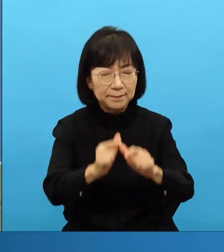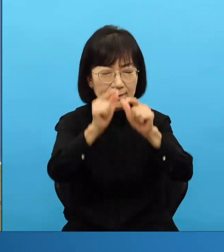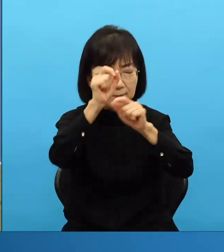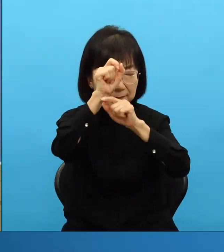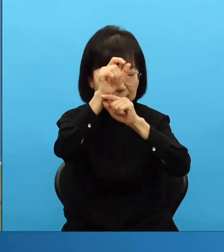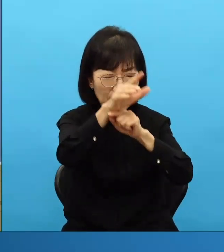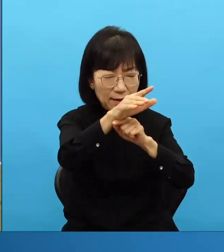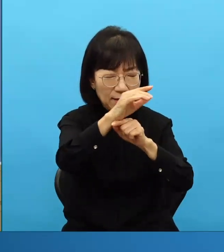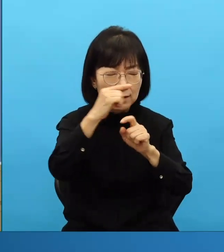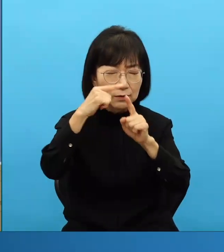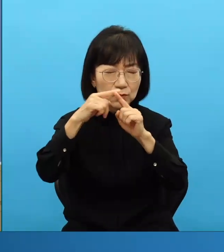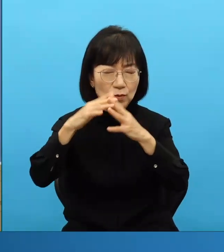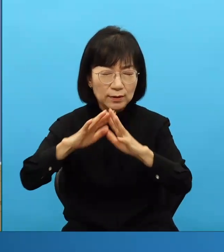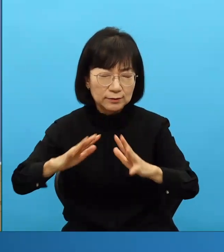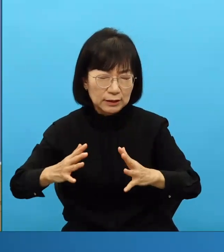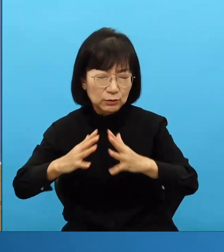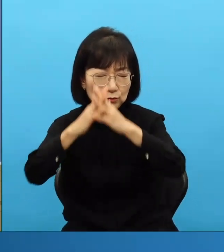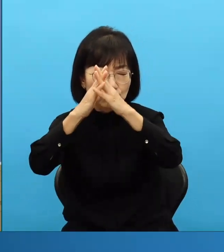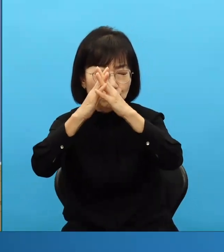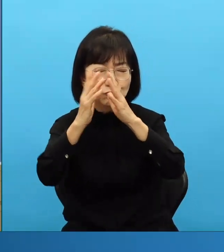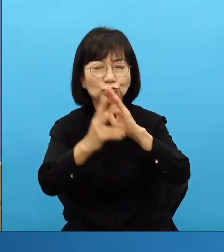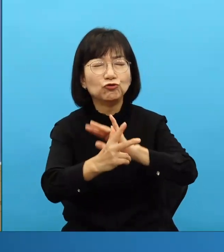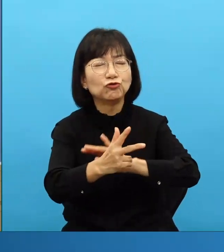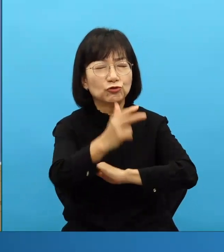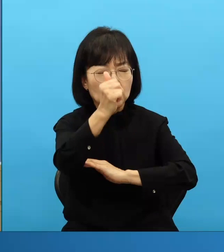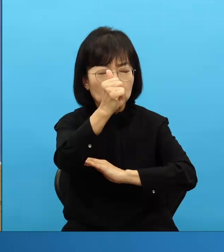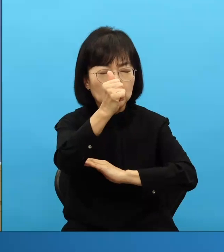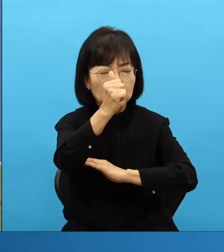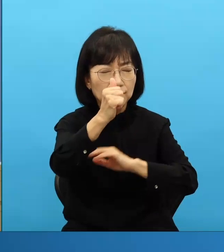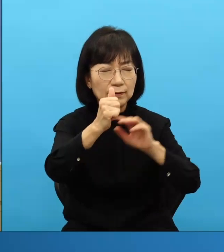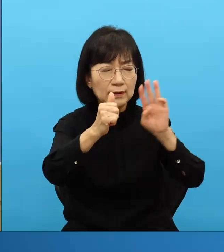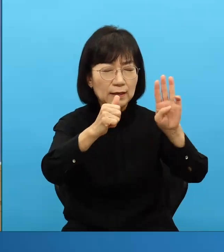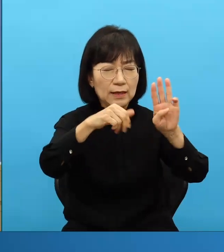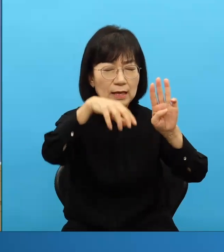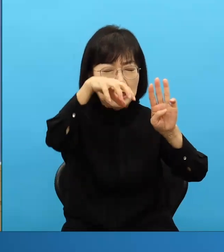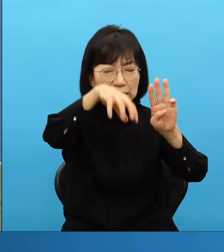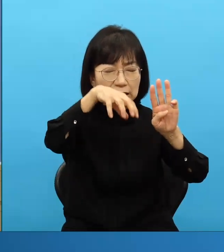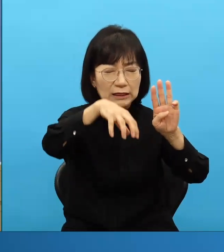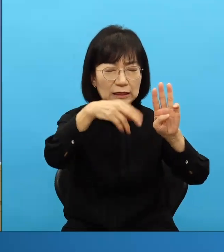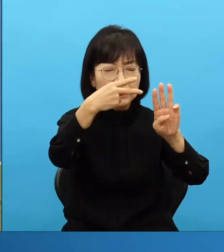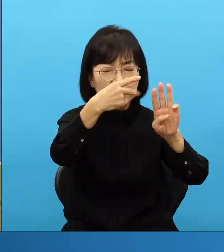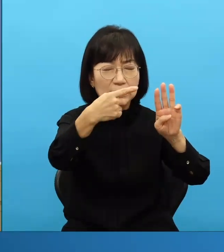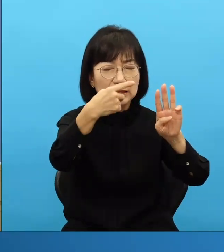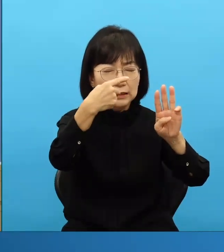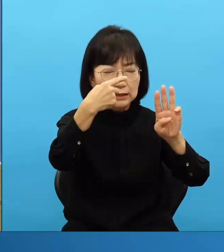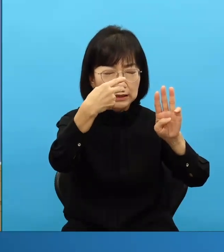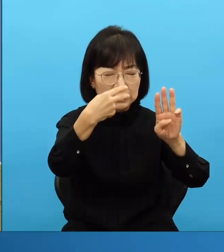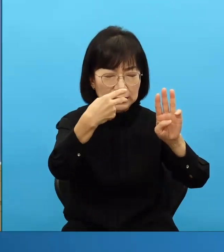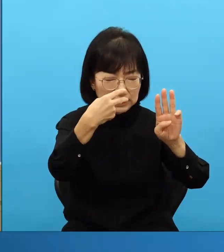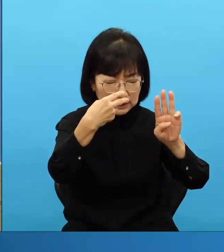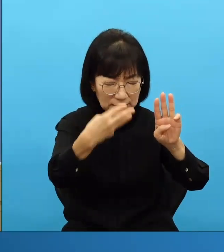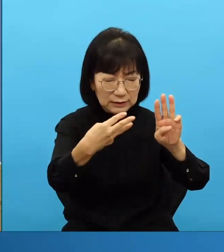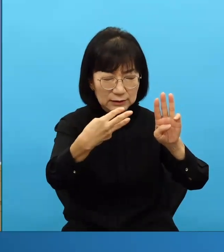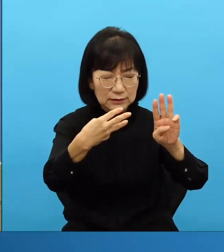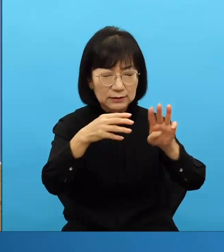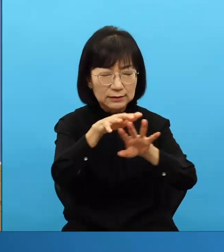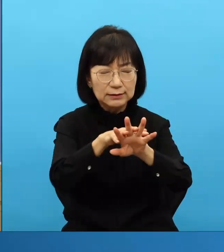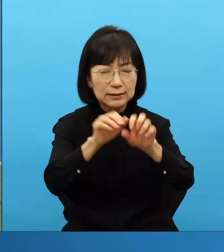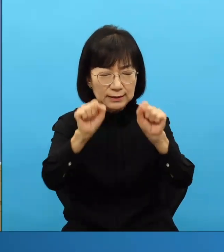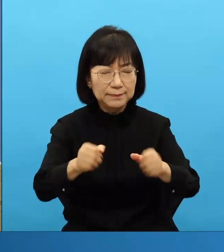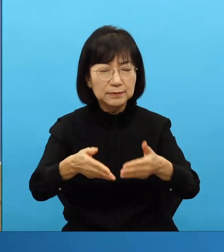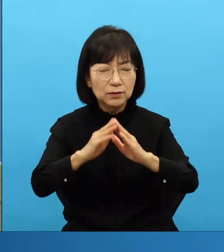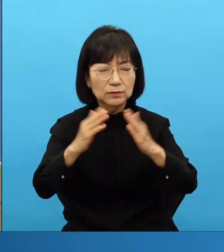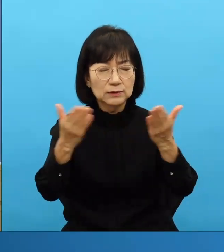준비의 주역으로 세 가지 뜰 24 시스템하는 일에 헌신하는 일에 우리 모두에게 빛의